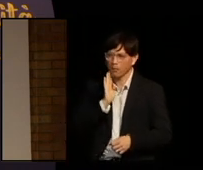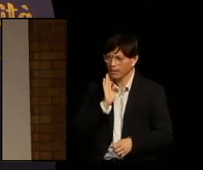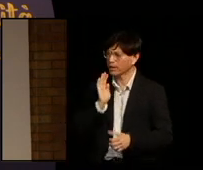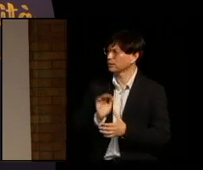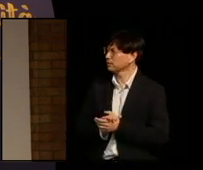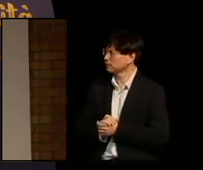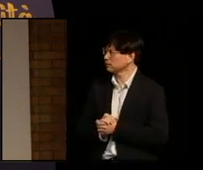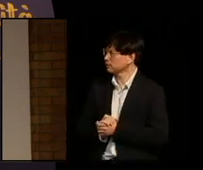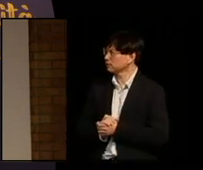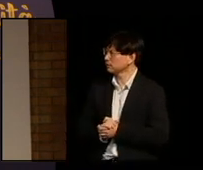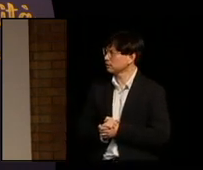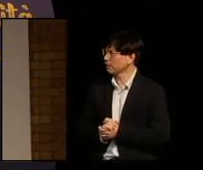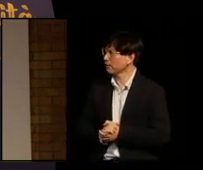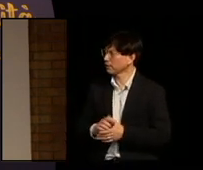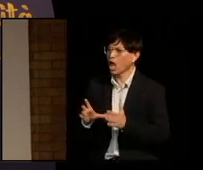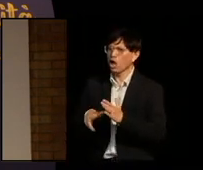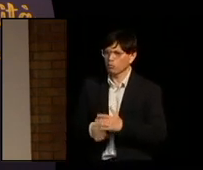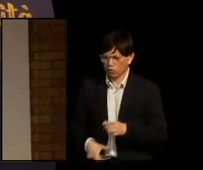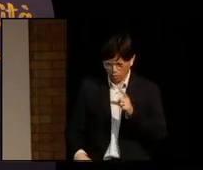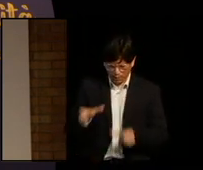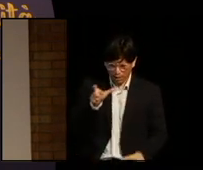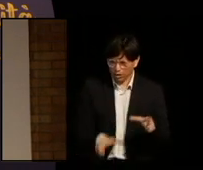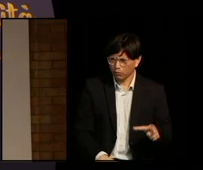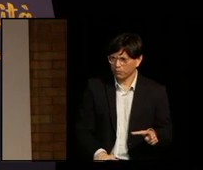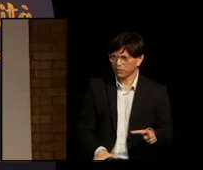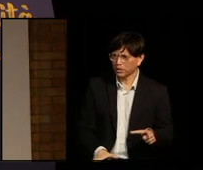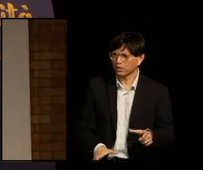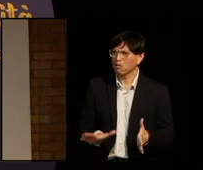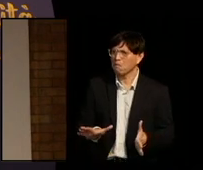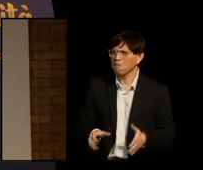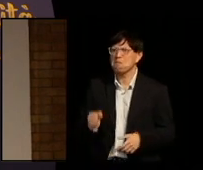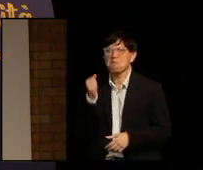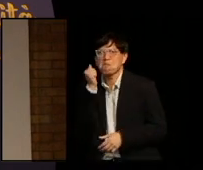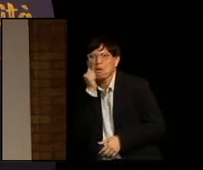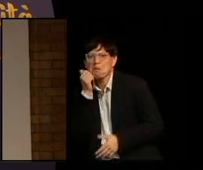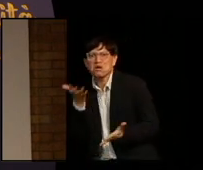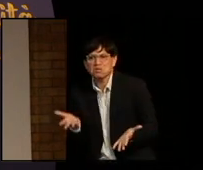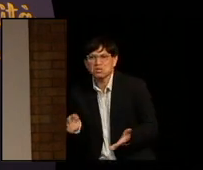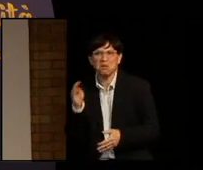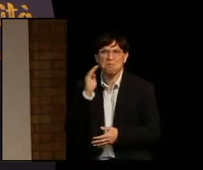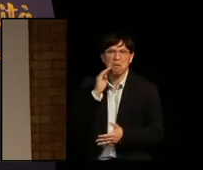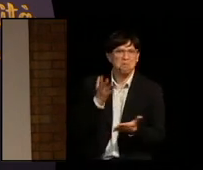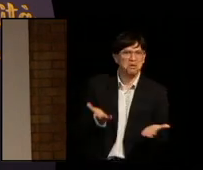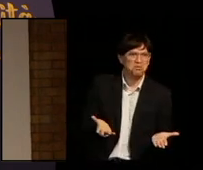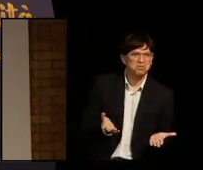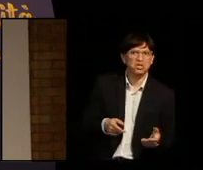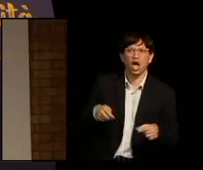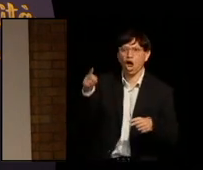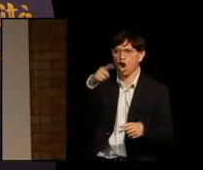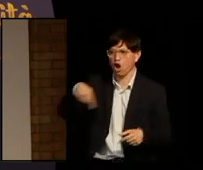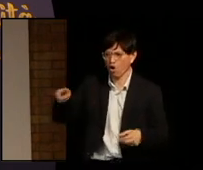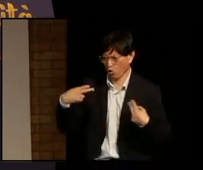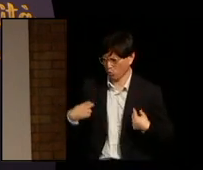problematiche di un bambino noi siamo forse è perché la madre fa così è perché il padre è così è perché loro vivono in questa situazione